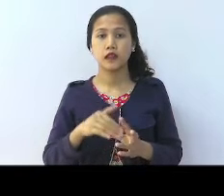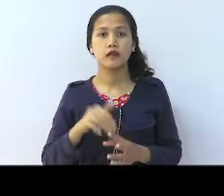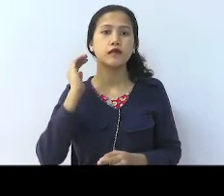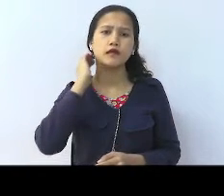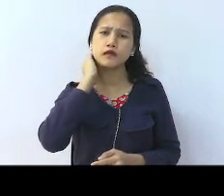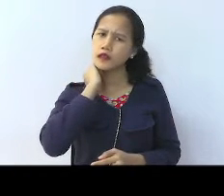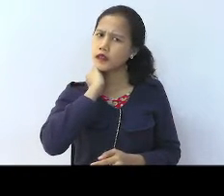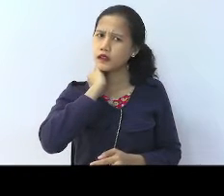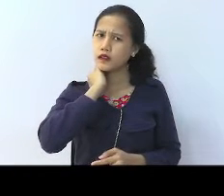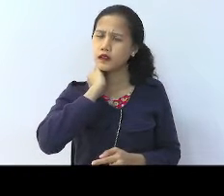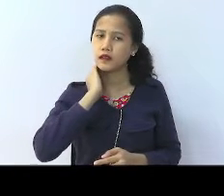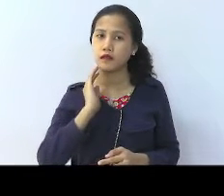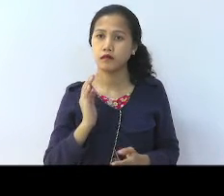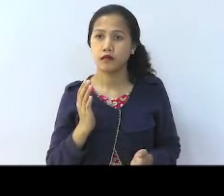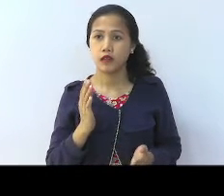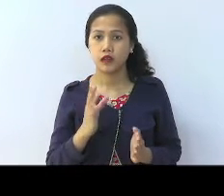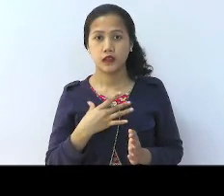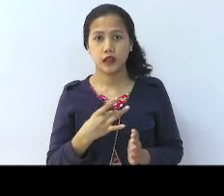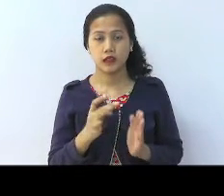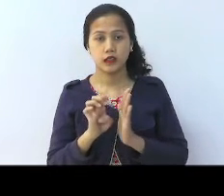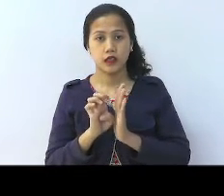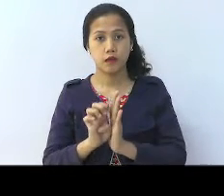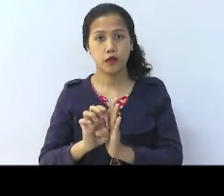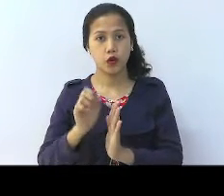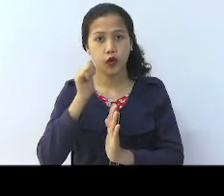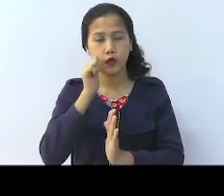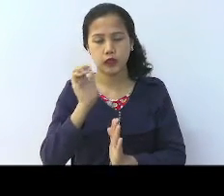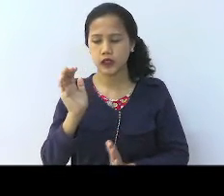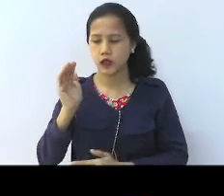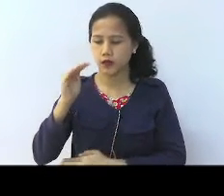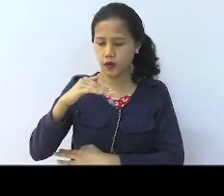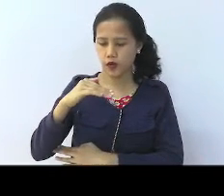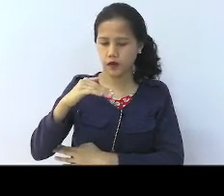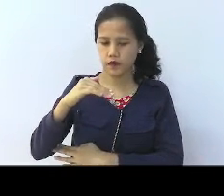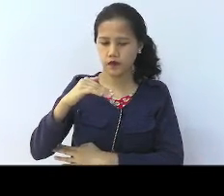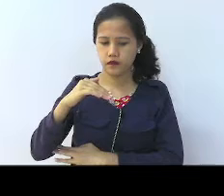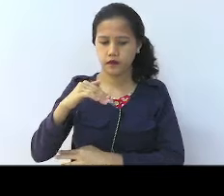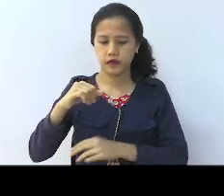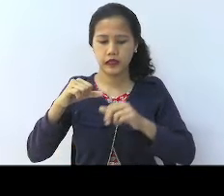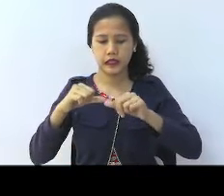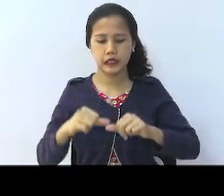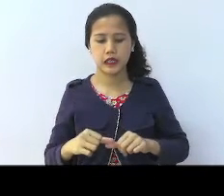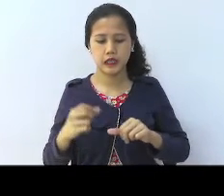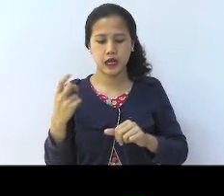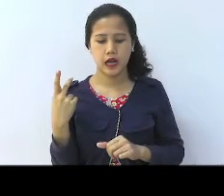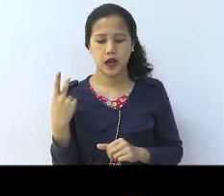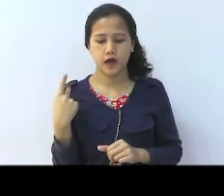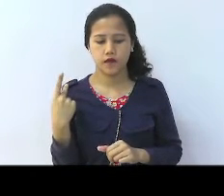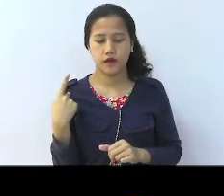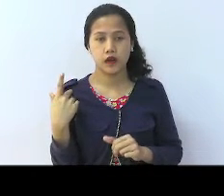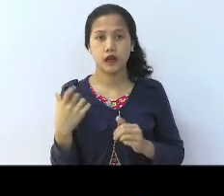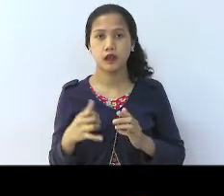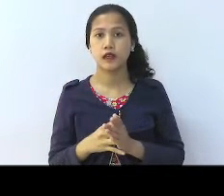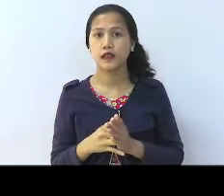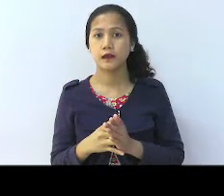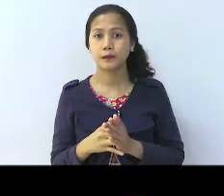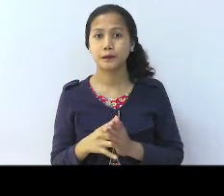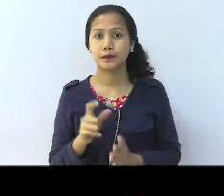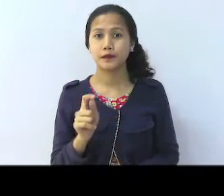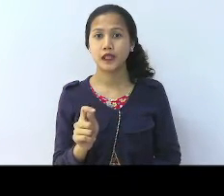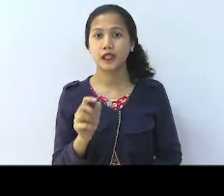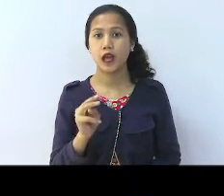TMD o temporomandibular disorder. Cervical posture po, disorder. O kapag